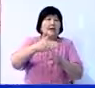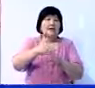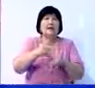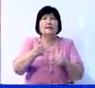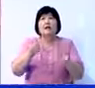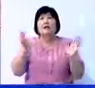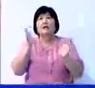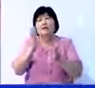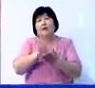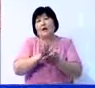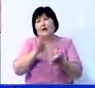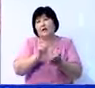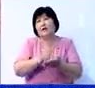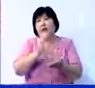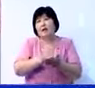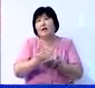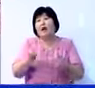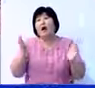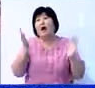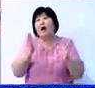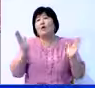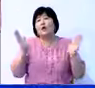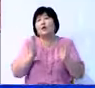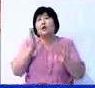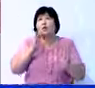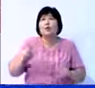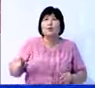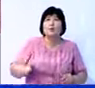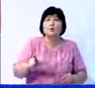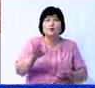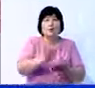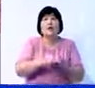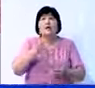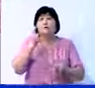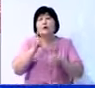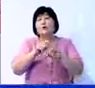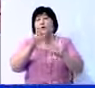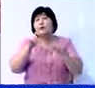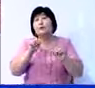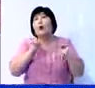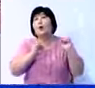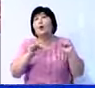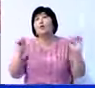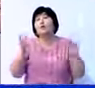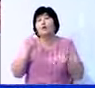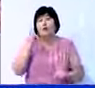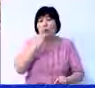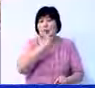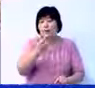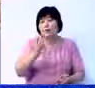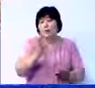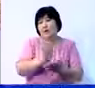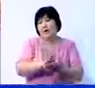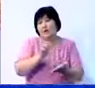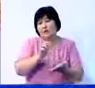табиғат құлазыған аймаққа айналды. Ауа тарылып, өзен көл бөлінді. Бір сөзбен айтқанда, қоршаған орта көз алдымызда азып